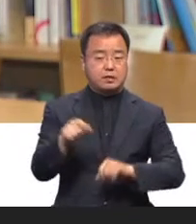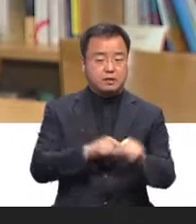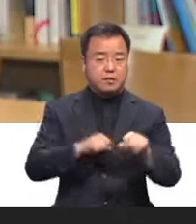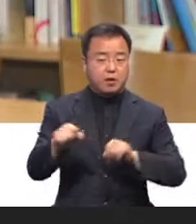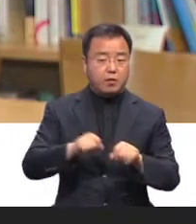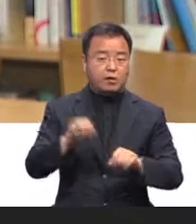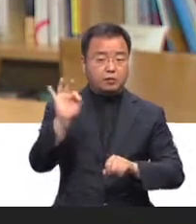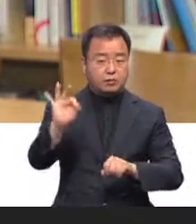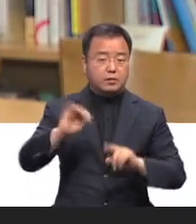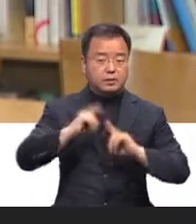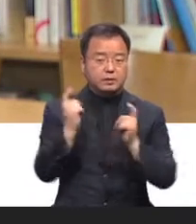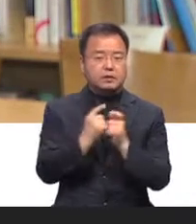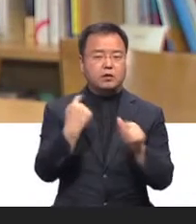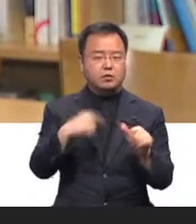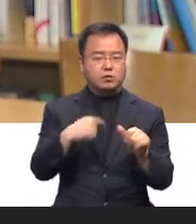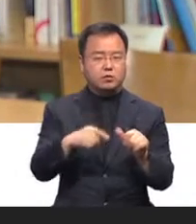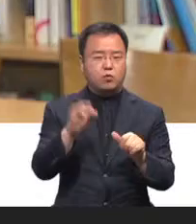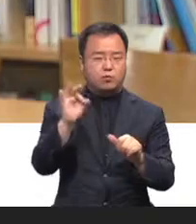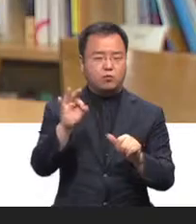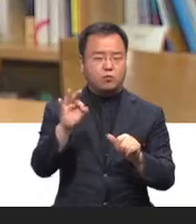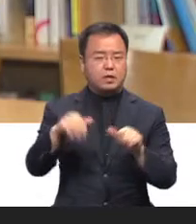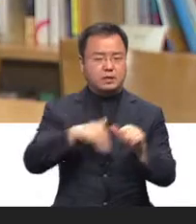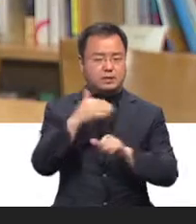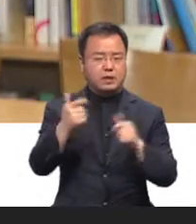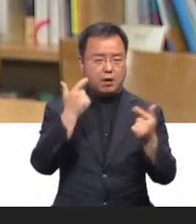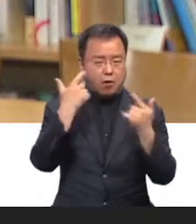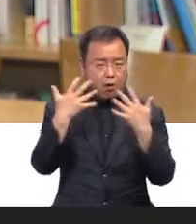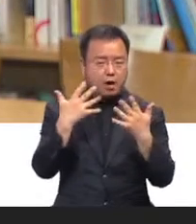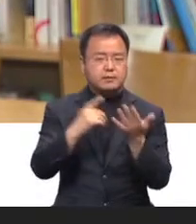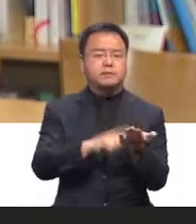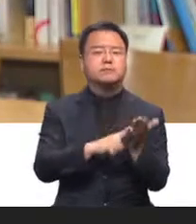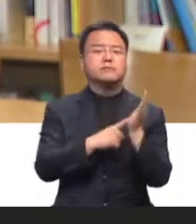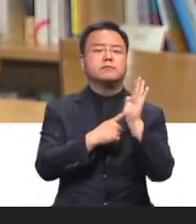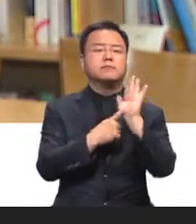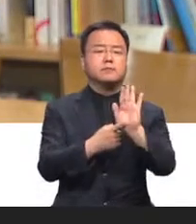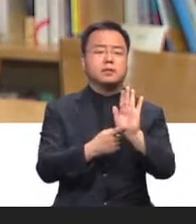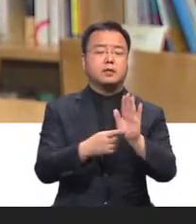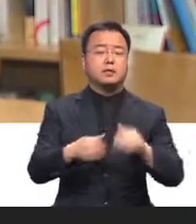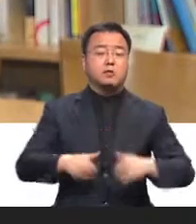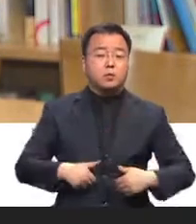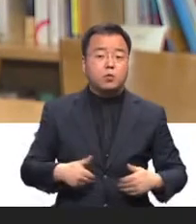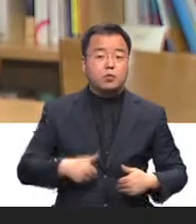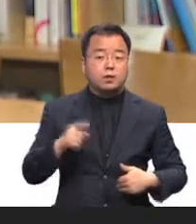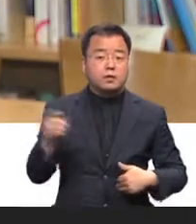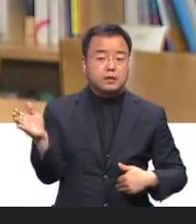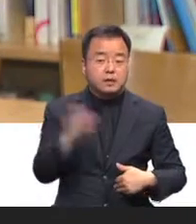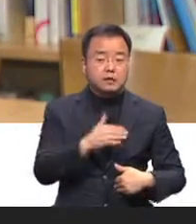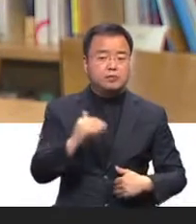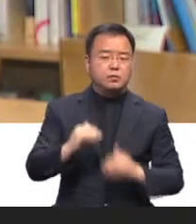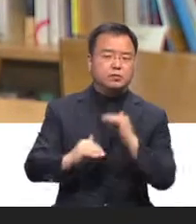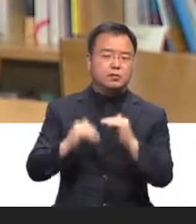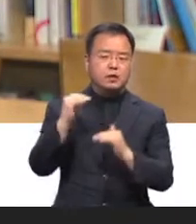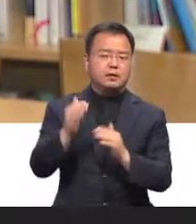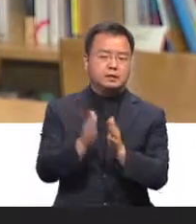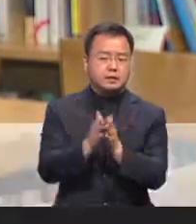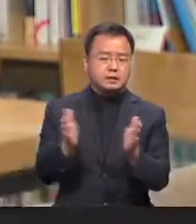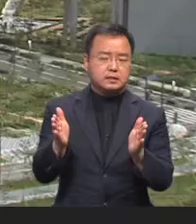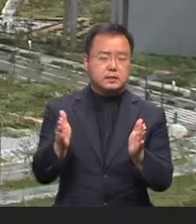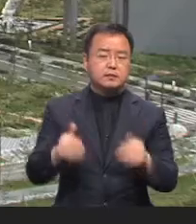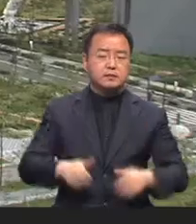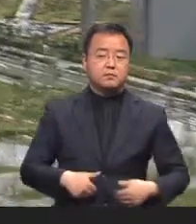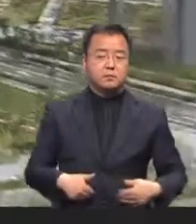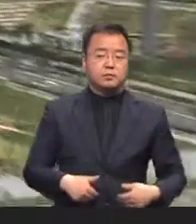개의 실체가 정확하게 좀 낱낱이 드러나고 이것으로부터 좀 시작을 해야 되는 것이 아닌가